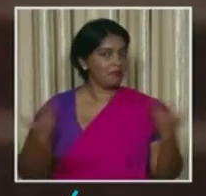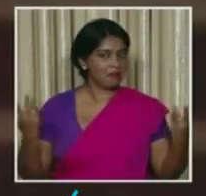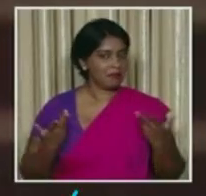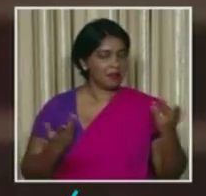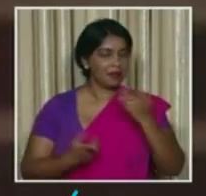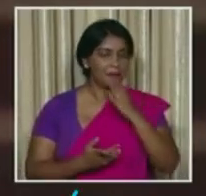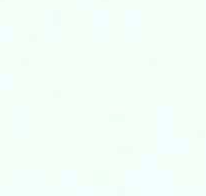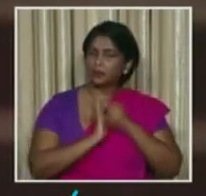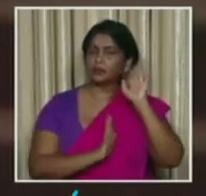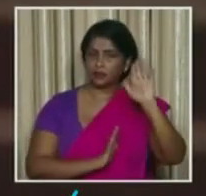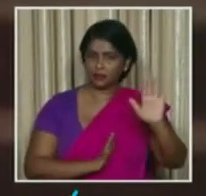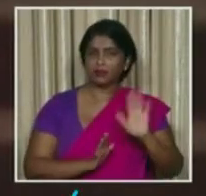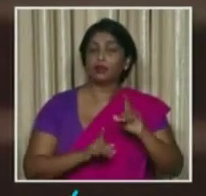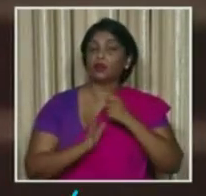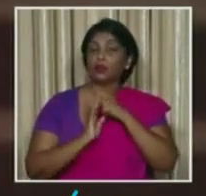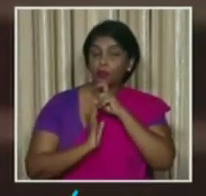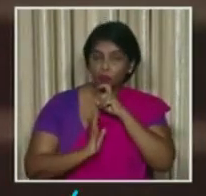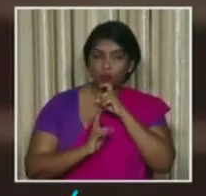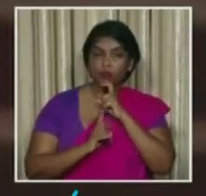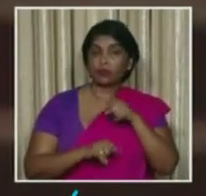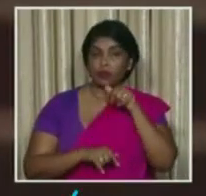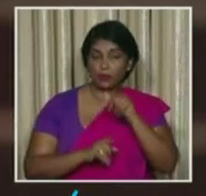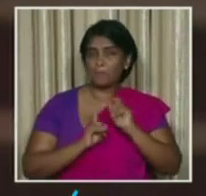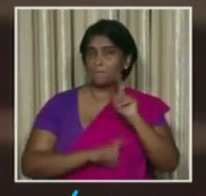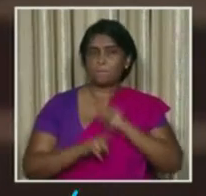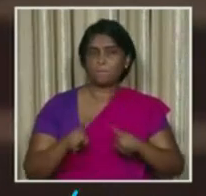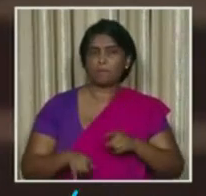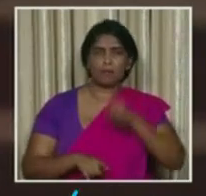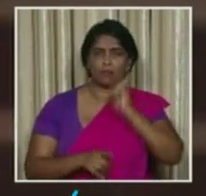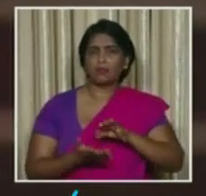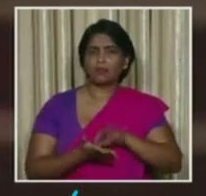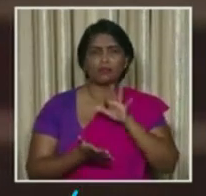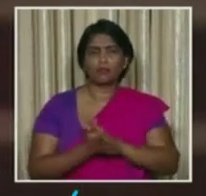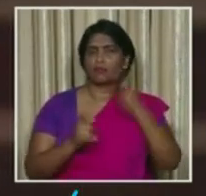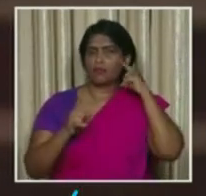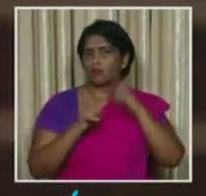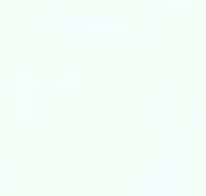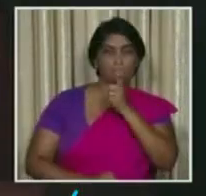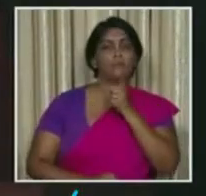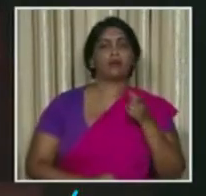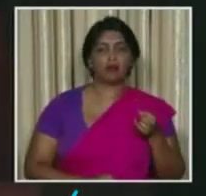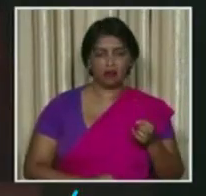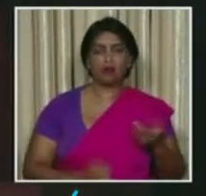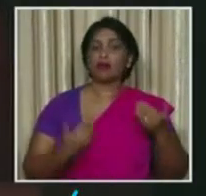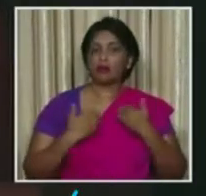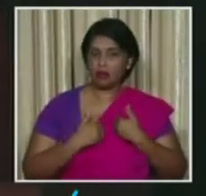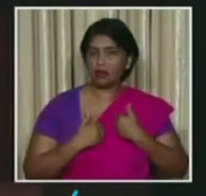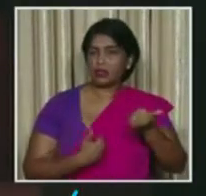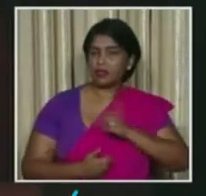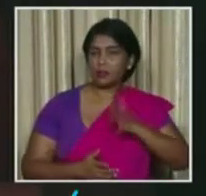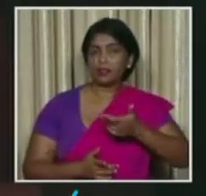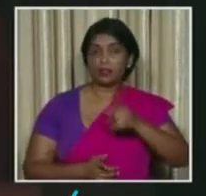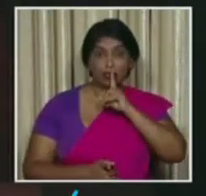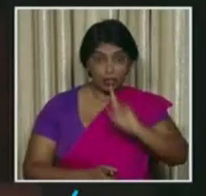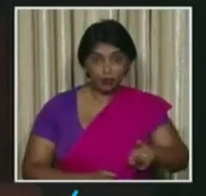කරුණාකරලා නිහඬ වෙන්න. අධිකරණයේ කරවදාවත් මේ පාර්ලිමේන්තුවේ ගන්නව තීන්දුව පදනම් කරගෙන තීන්දුව දෙන්නේ නැහැ. අපිට අකමැති තීන්දුව